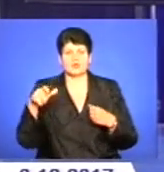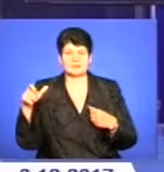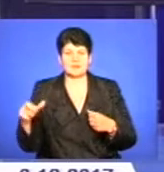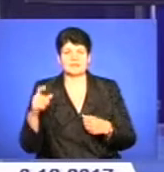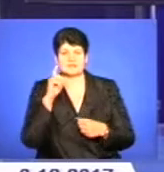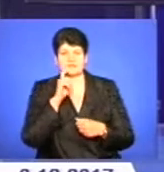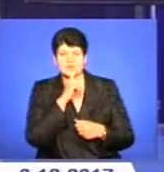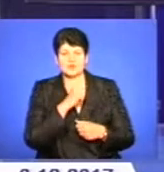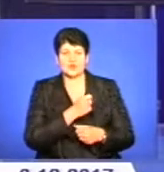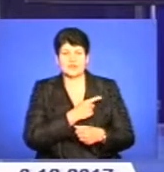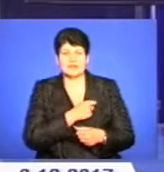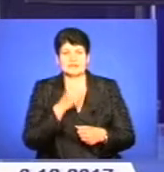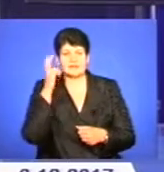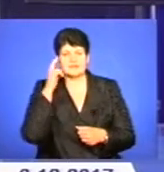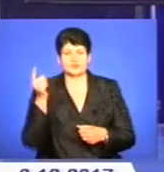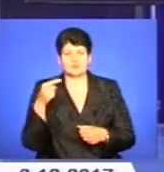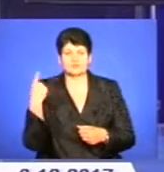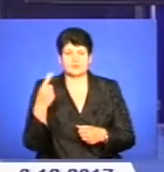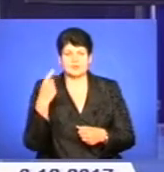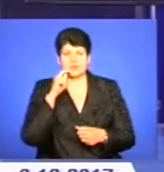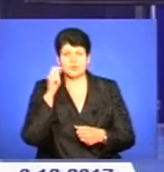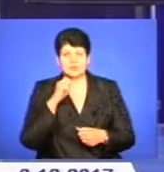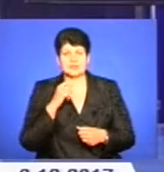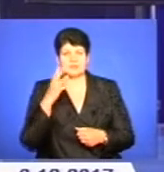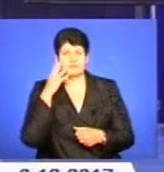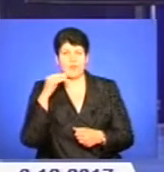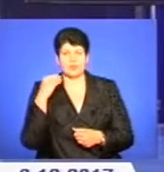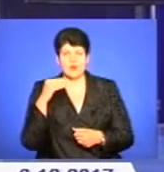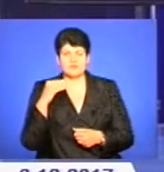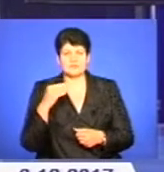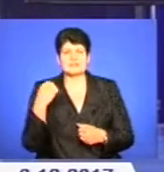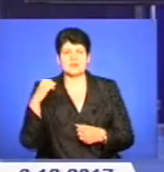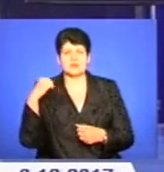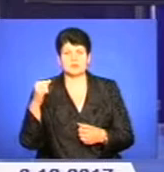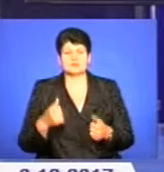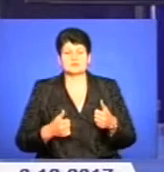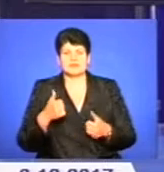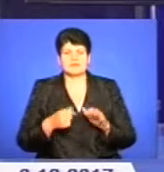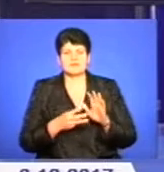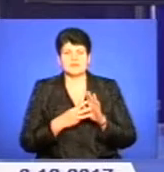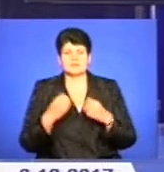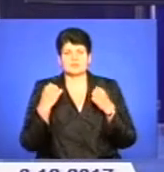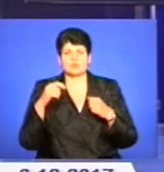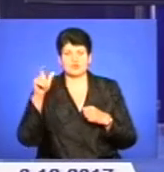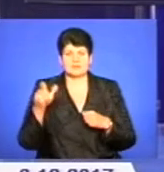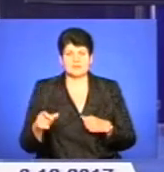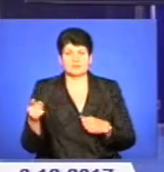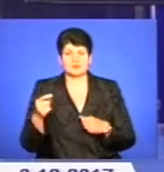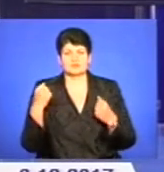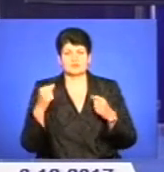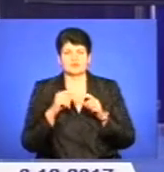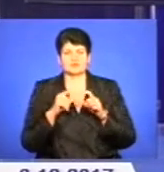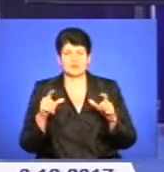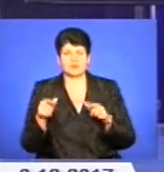Одеської, Київської, Тернопільської областей України та з Молдови. За перемогу змагалися 8 спортсменів Тернопільської спортивної школи.